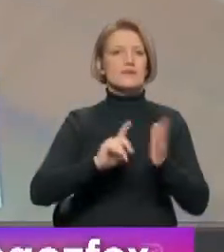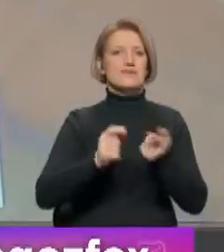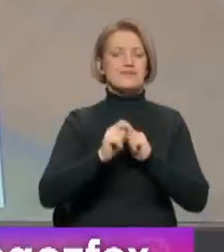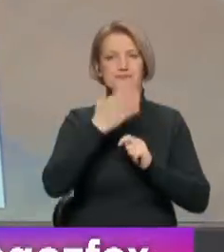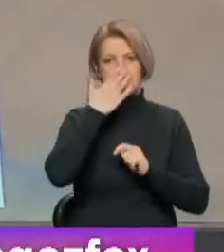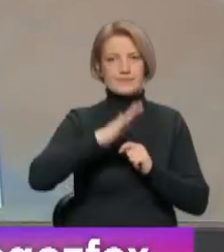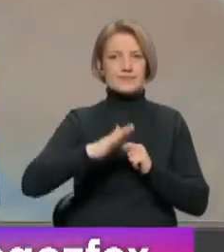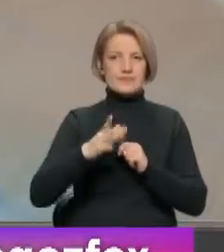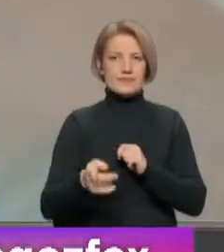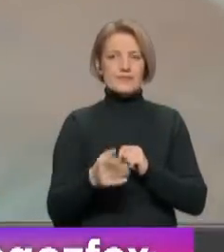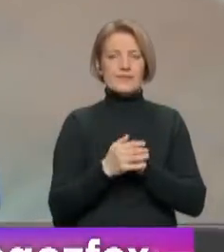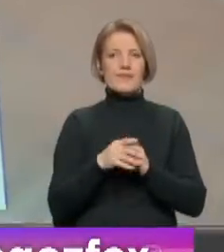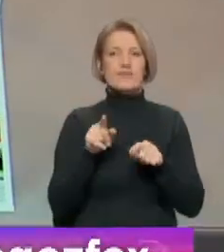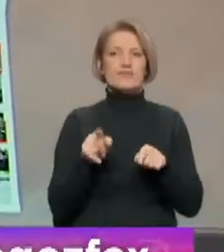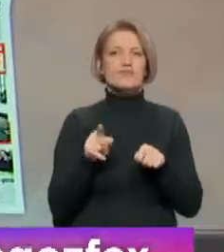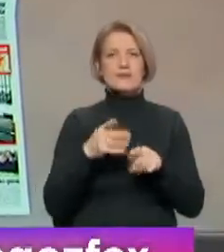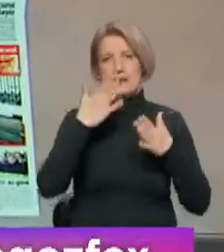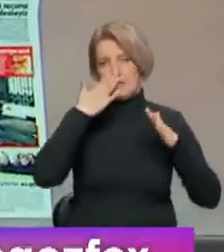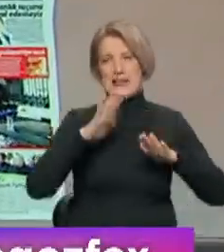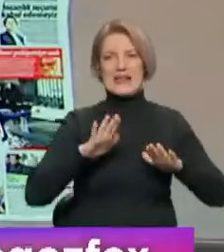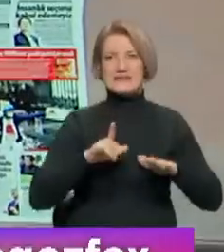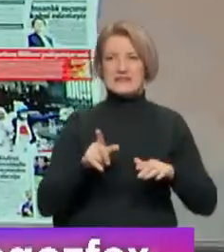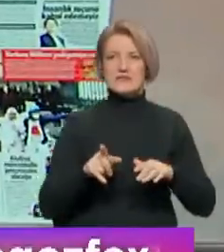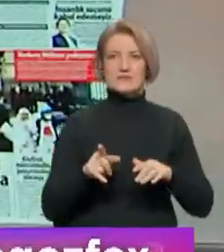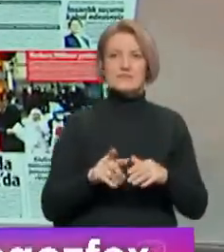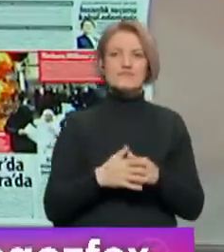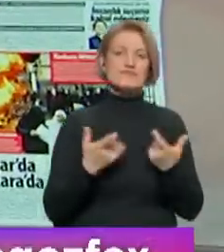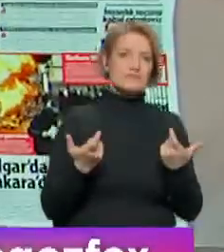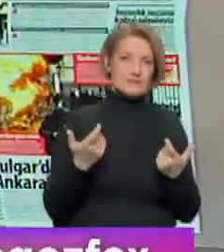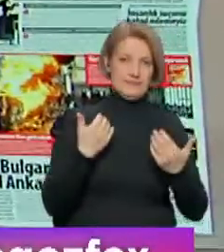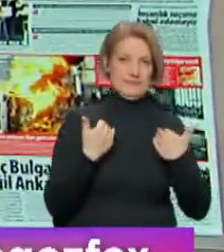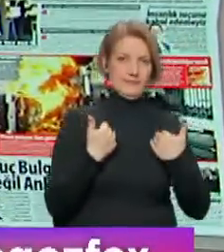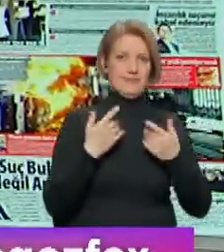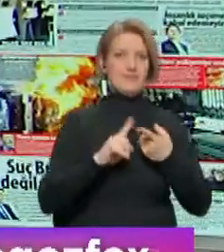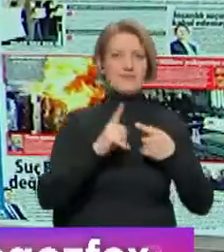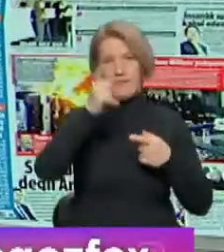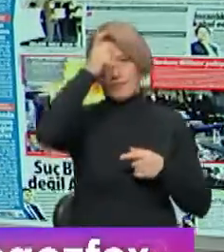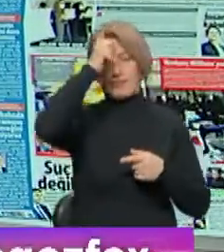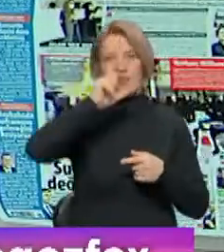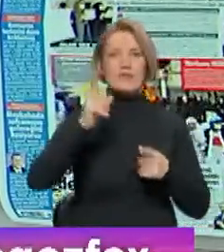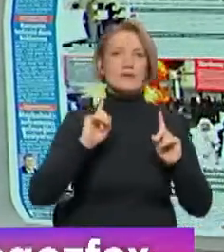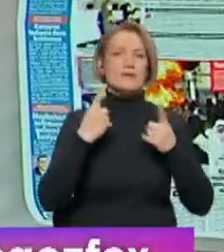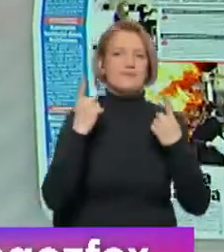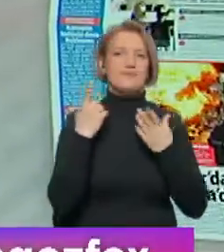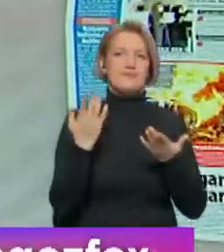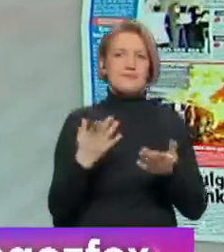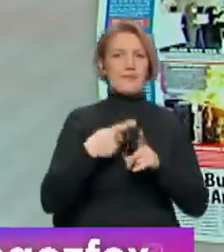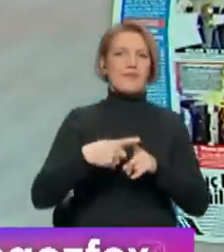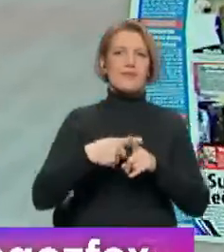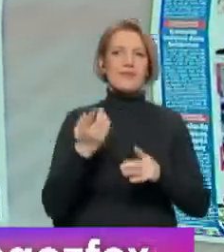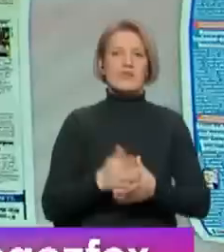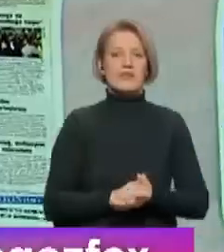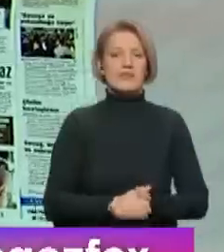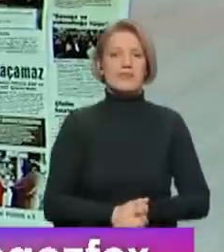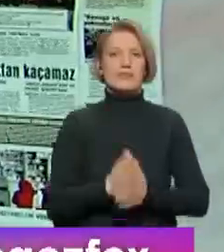Kürşat Acar buradaki beklentini bizimle ve Türkiye ile ilgililerle yetkililerle de paylaşıyor